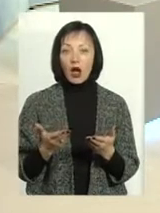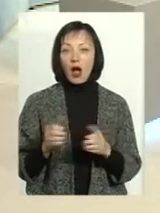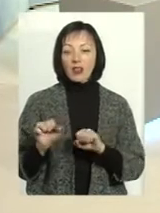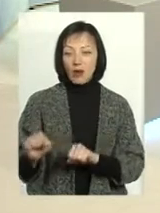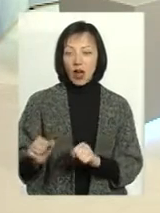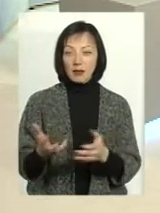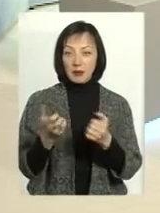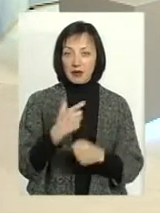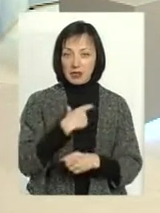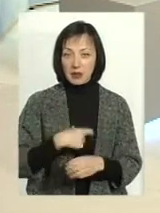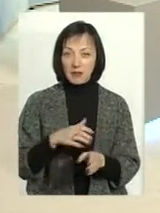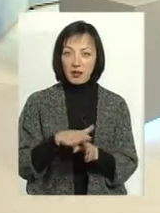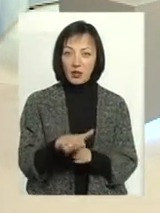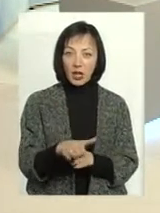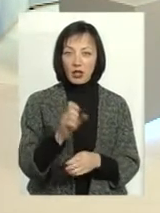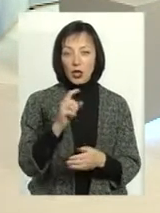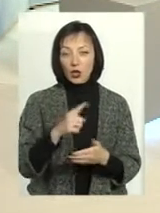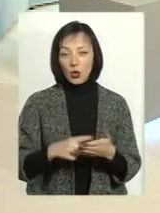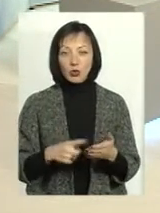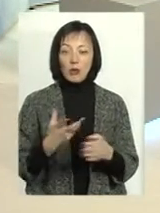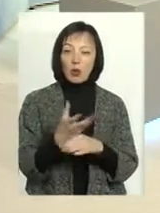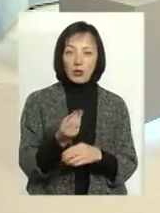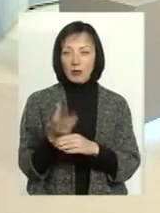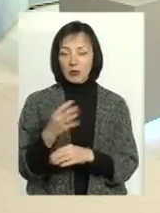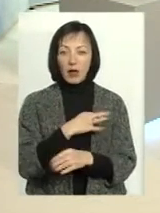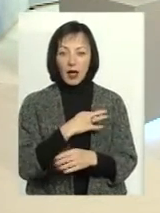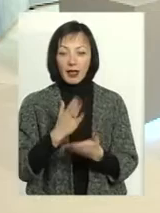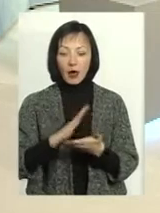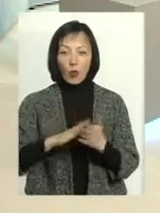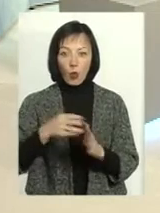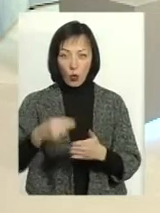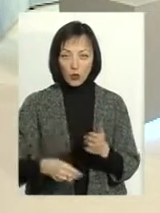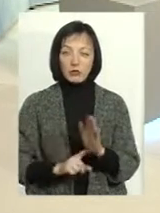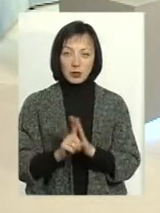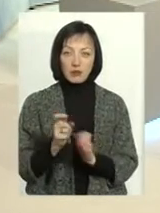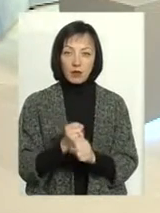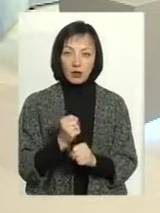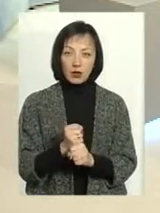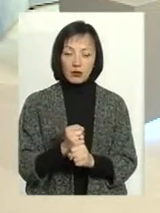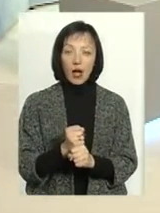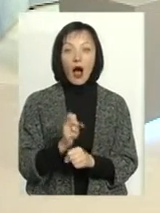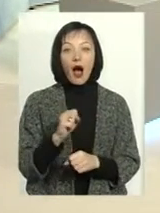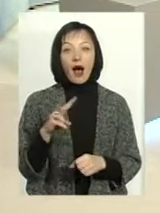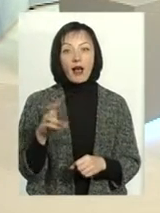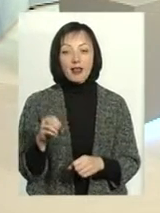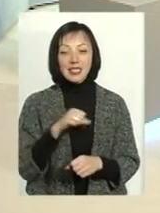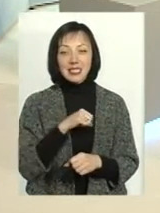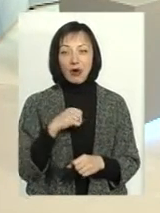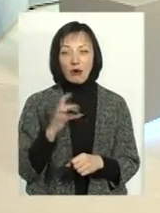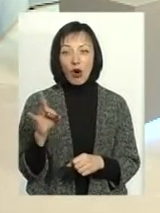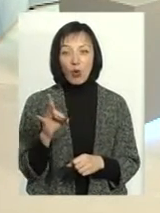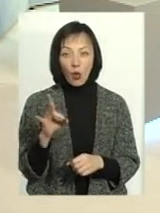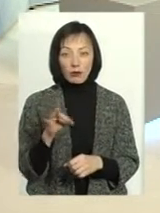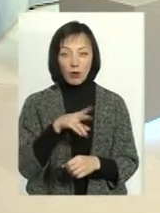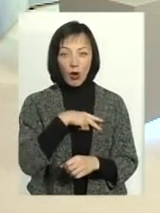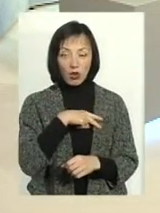доручень, незалежно від того, там оплачено йому чи не оплачено, але є угода, звичайно, що він повинен приступити і робити. Але сам розмір